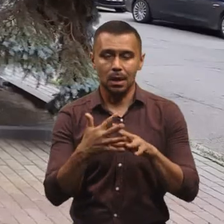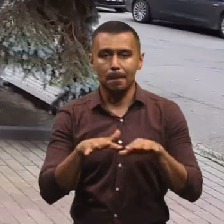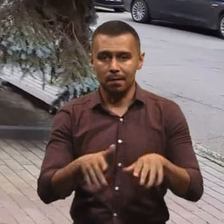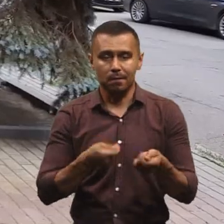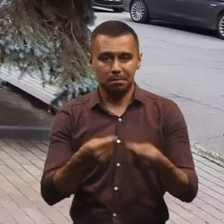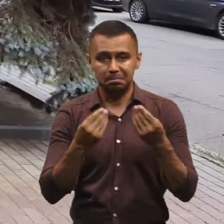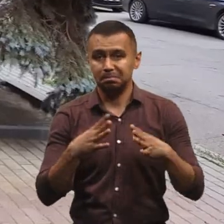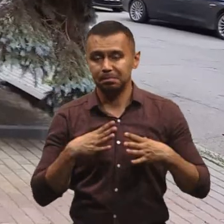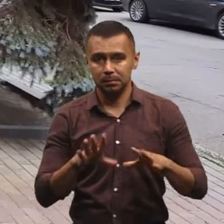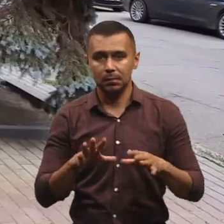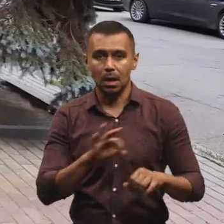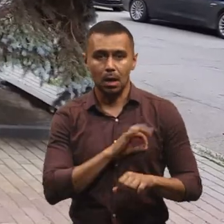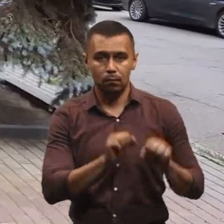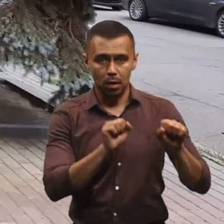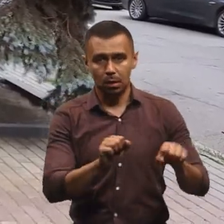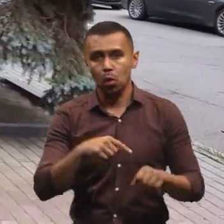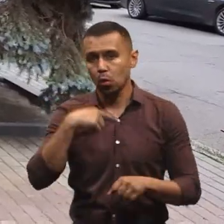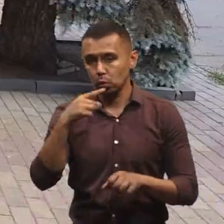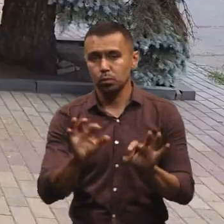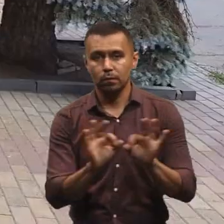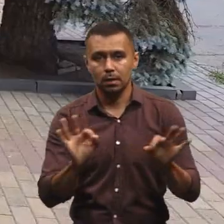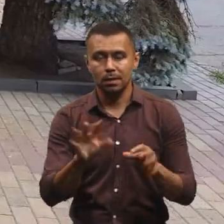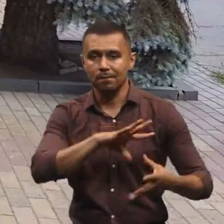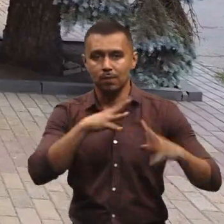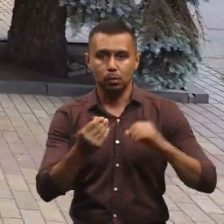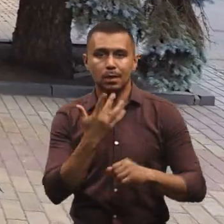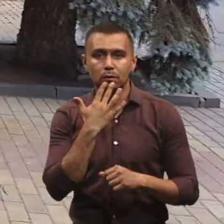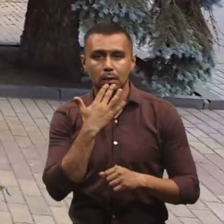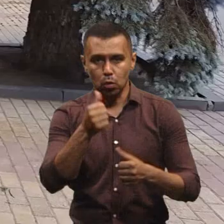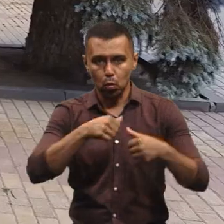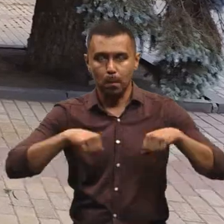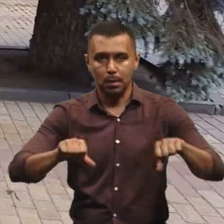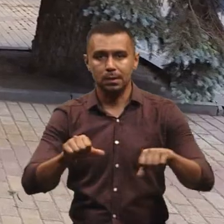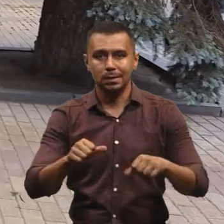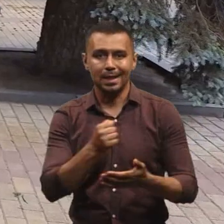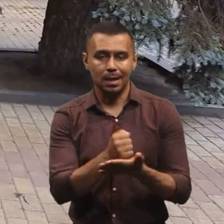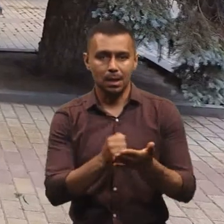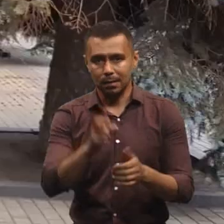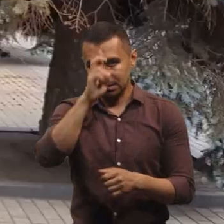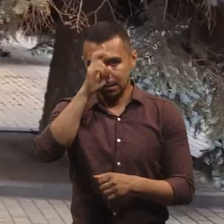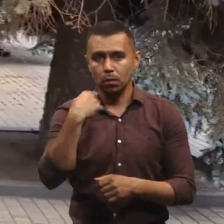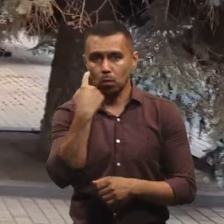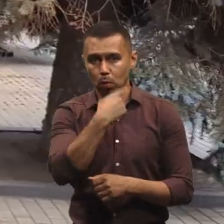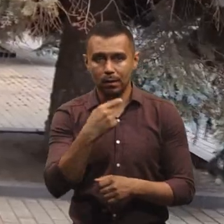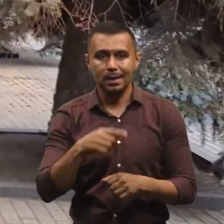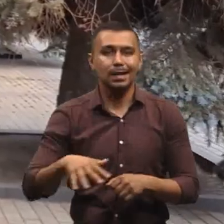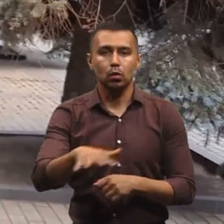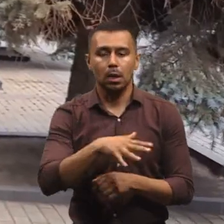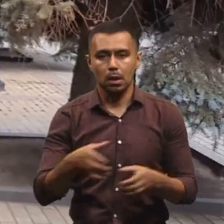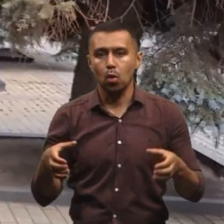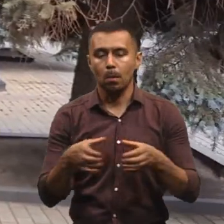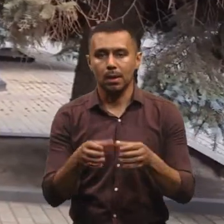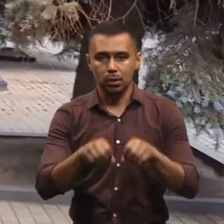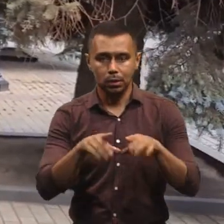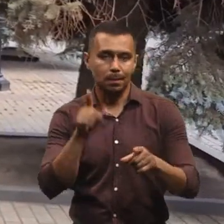адвокатка Руслана Слободянюк розповідає за висновком національної комісії зі стандартів державної мови територіальна громада